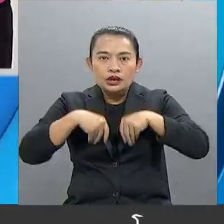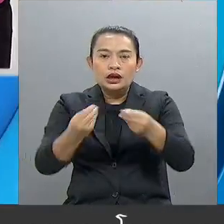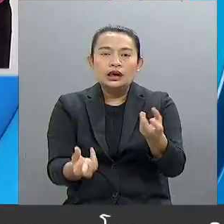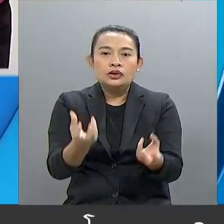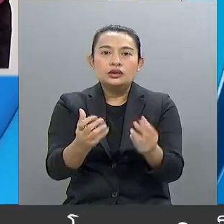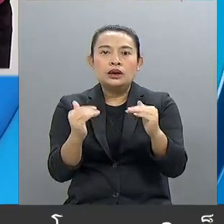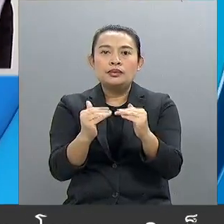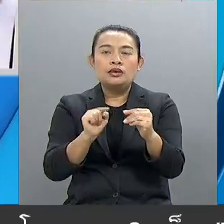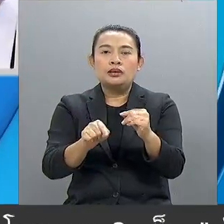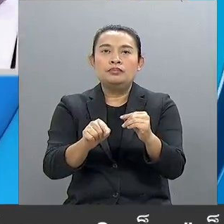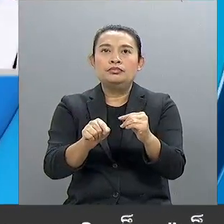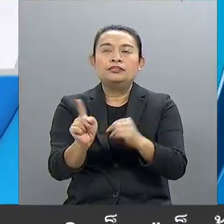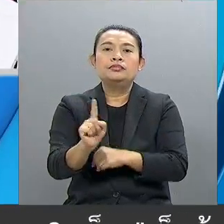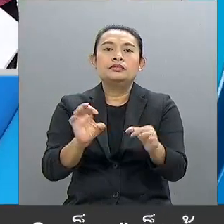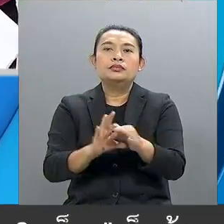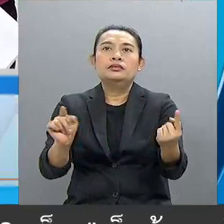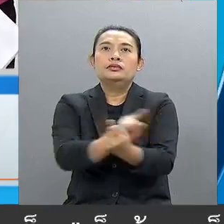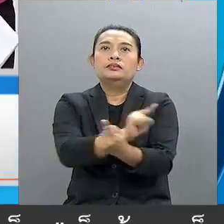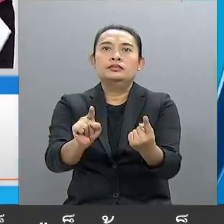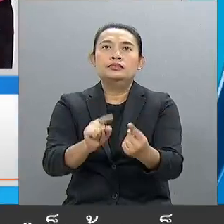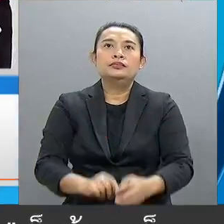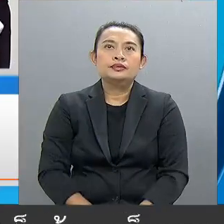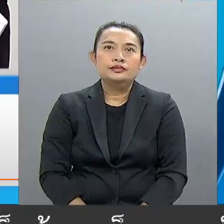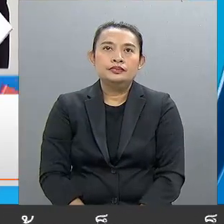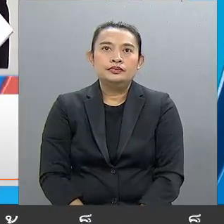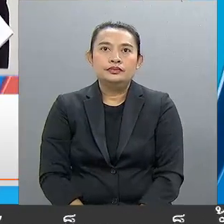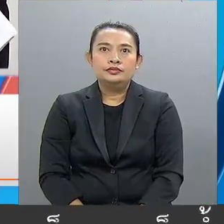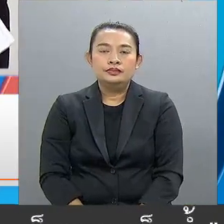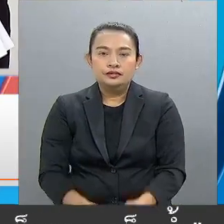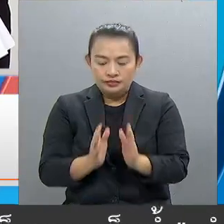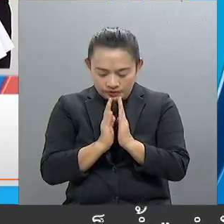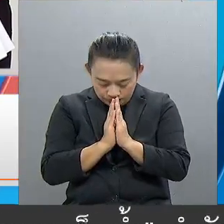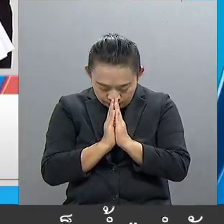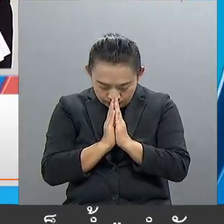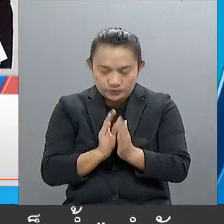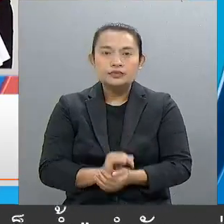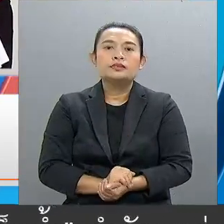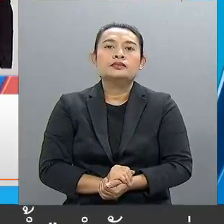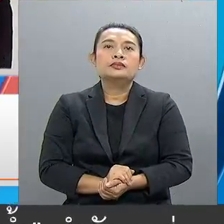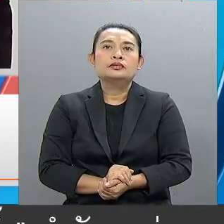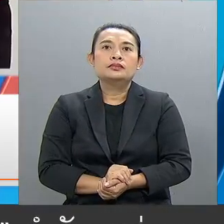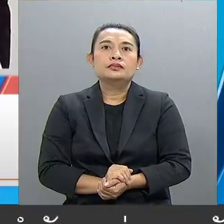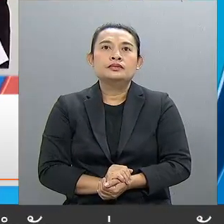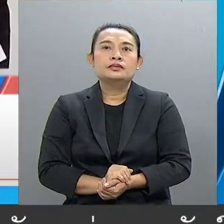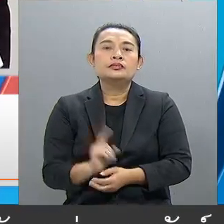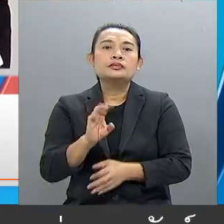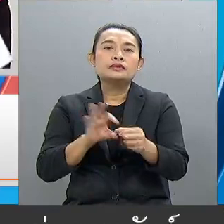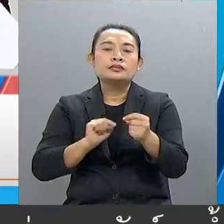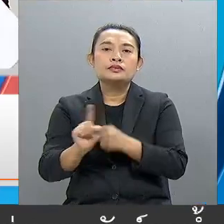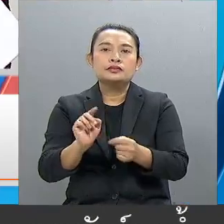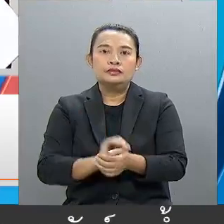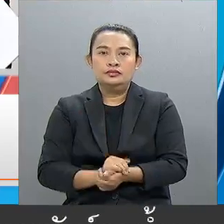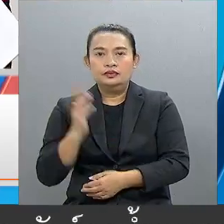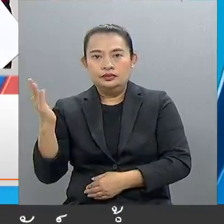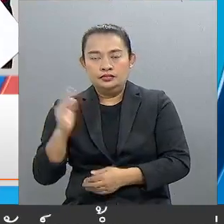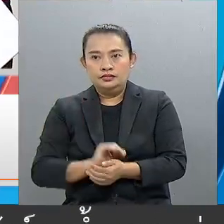ค่ะทนายรณรงค์คะ สวัสดีครับผมรณรงค์แก้วเพชรครับ ค่ะเกิดเหตุเดินตกท่อไป2คนเลยนะคะอย่